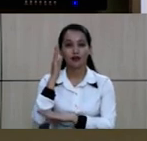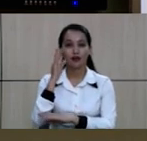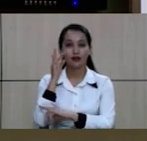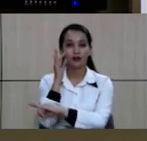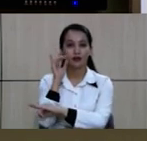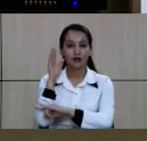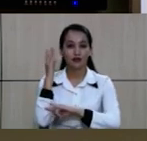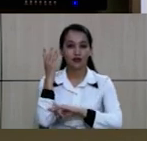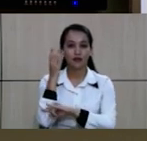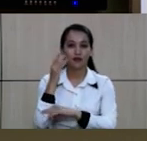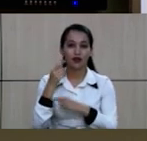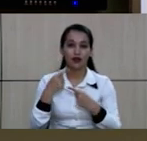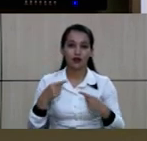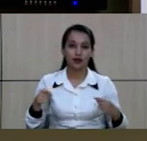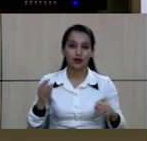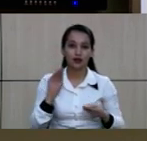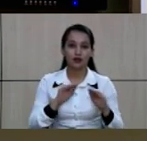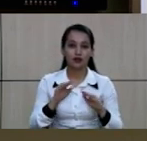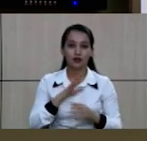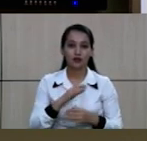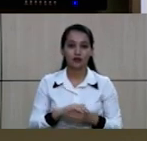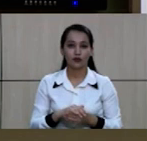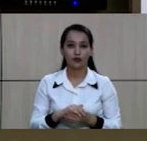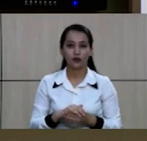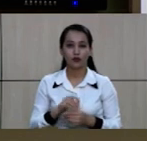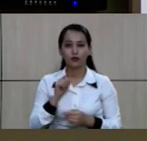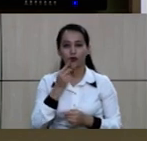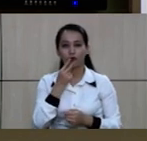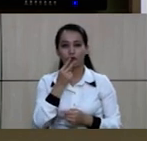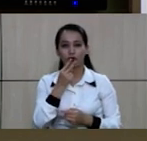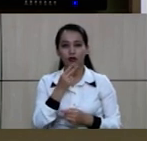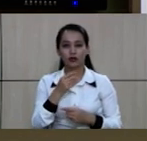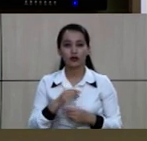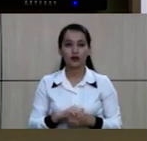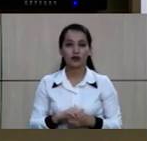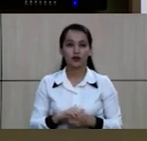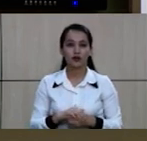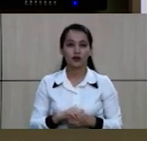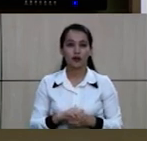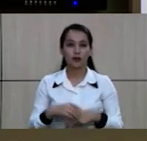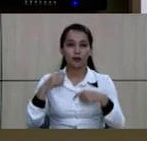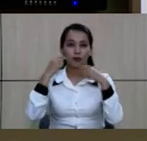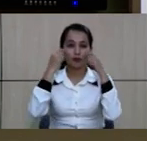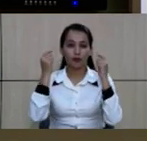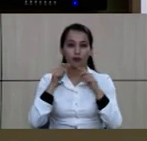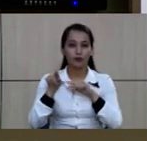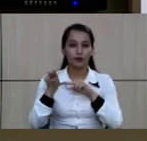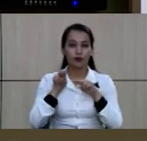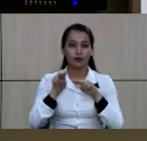ekan. Bir kun uzoqdan daraxt tagida turib, najjorning ishini kuzatib turgan